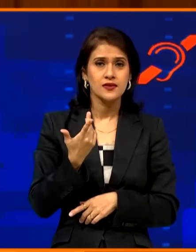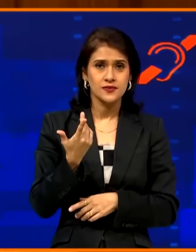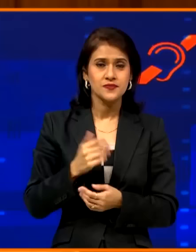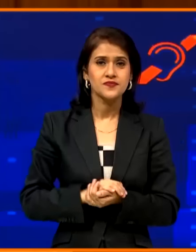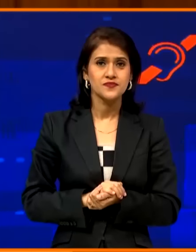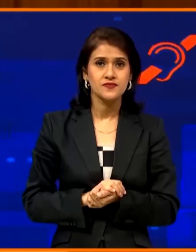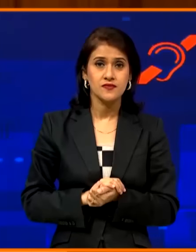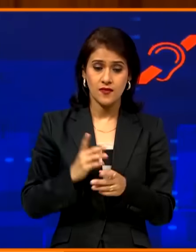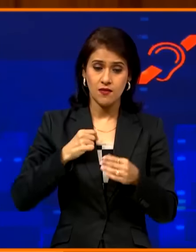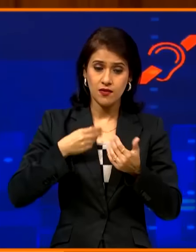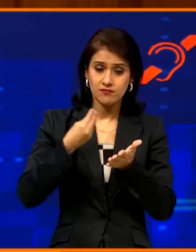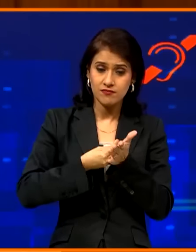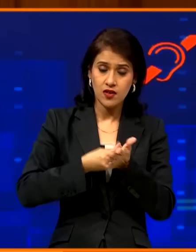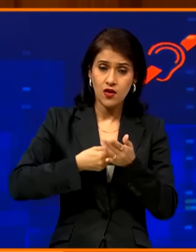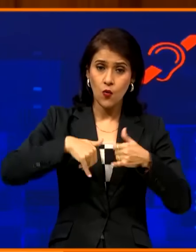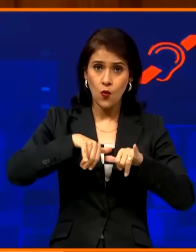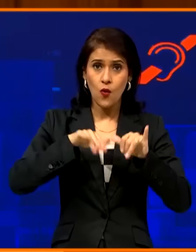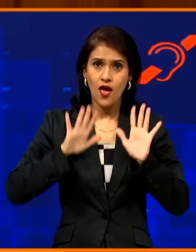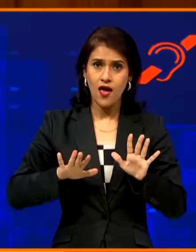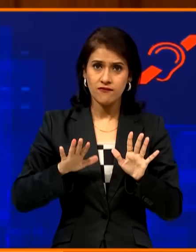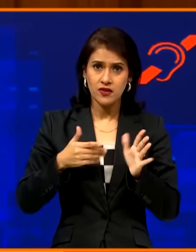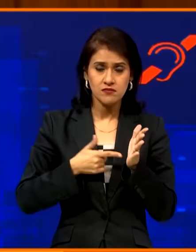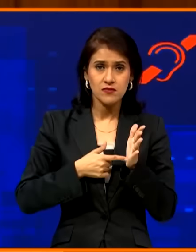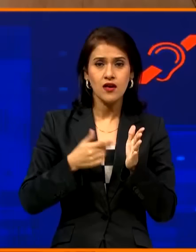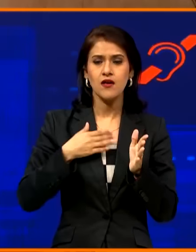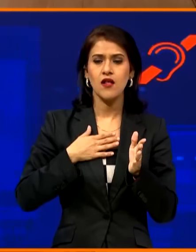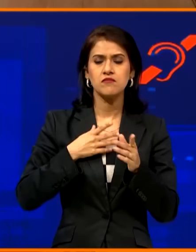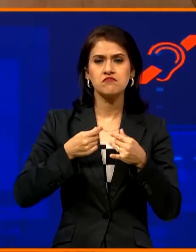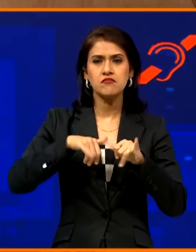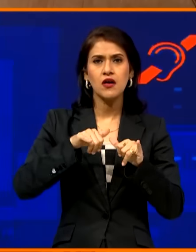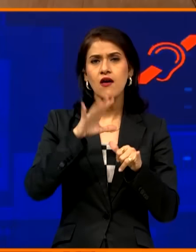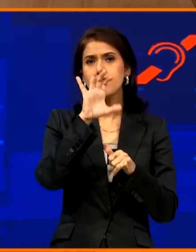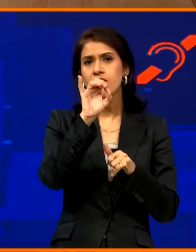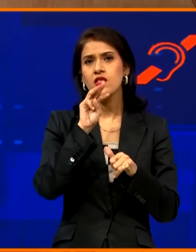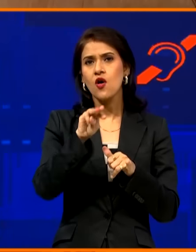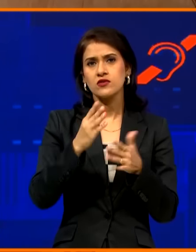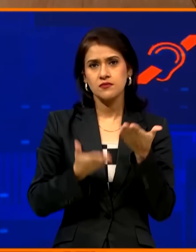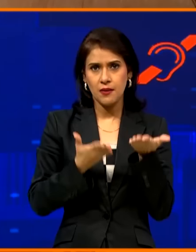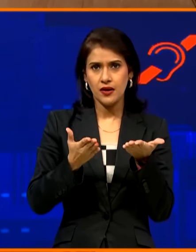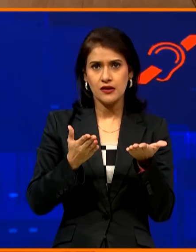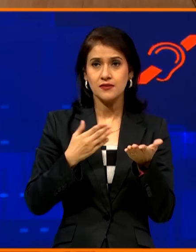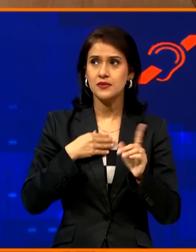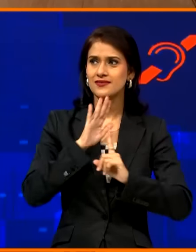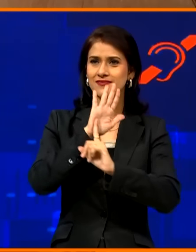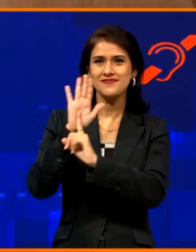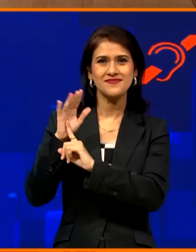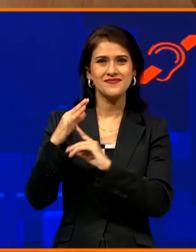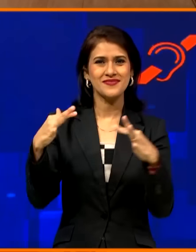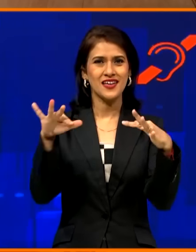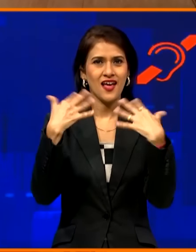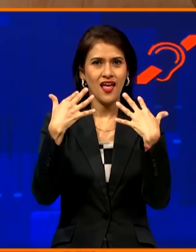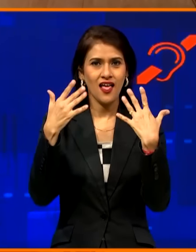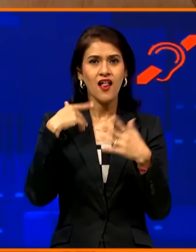आपकी हैसियत है 500 रप खर्च करने के आप दिखावे के चक्कर